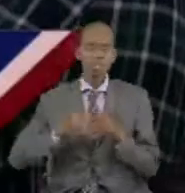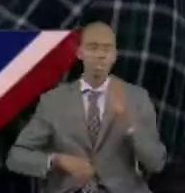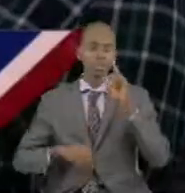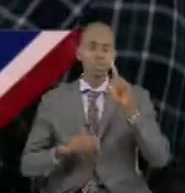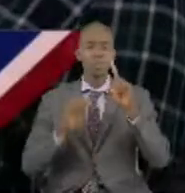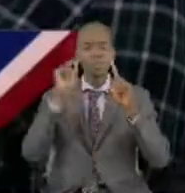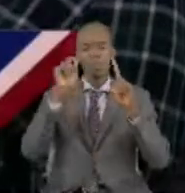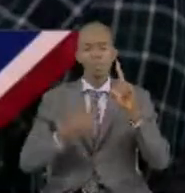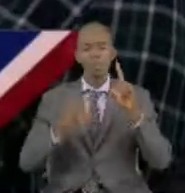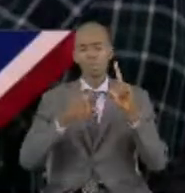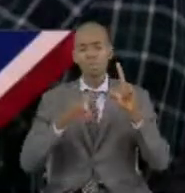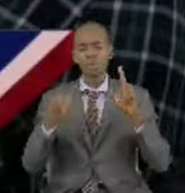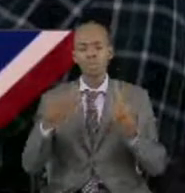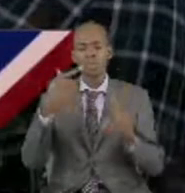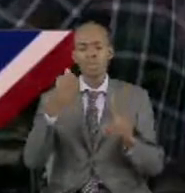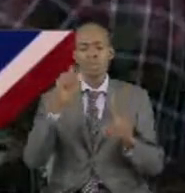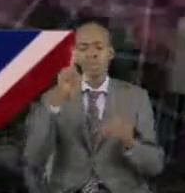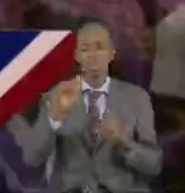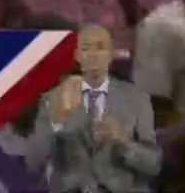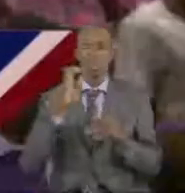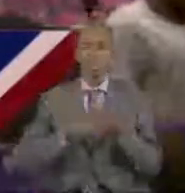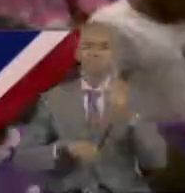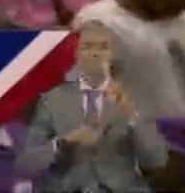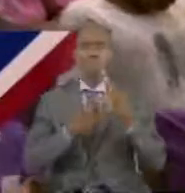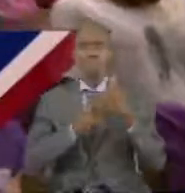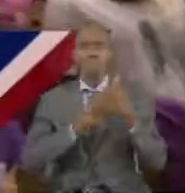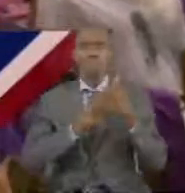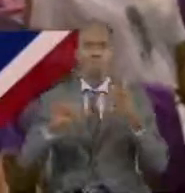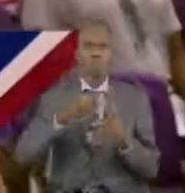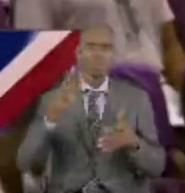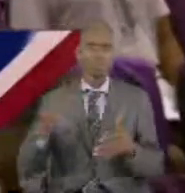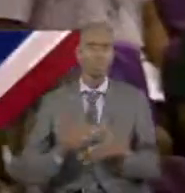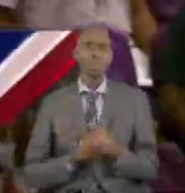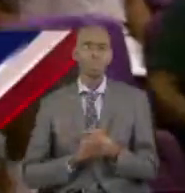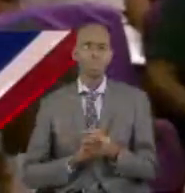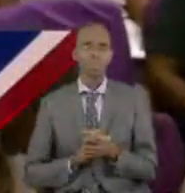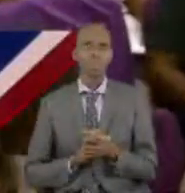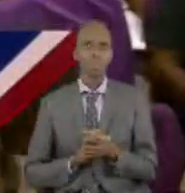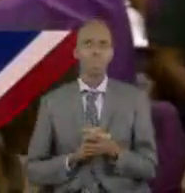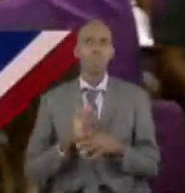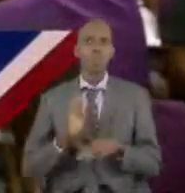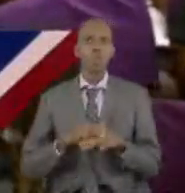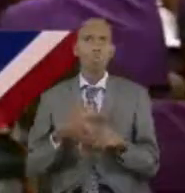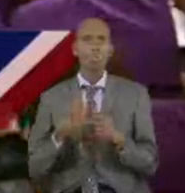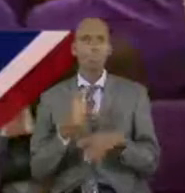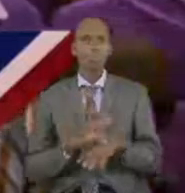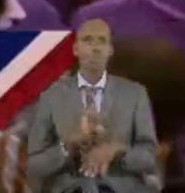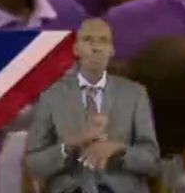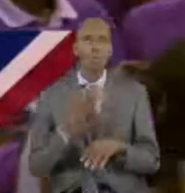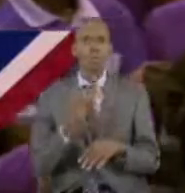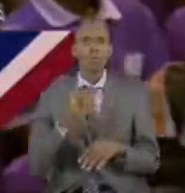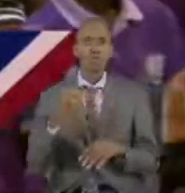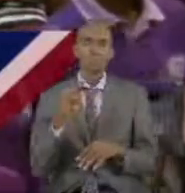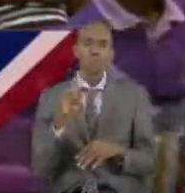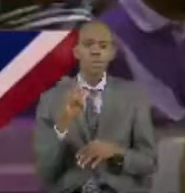galates j'habite un verset 21 galatée chapitre un gala j'appuie à